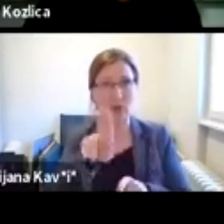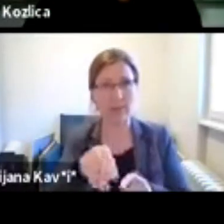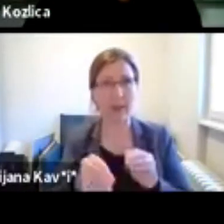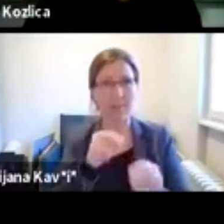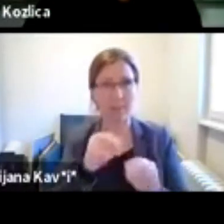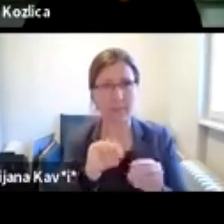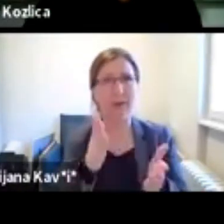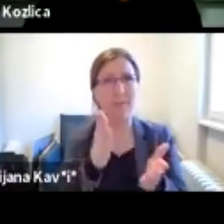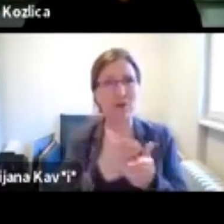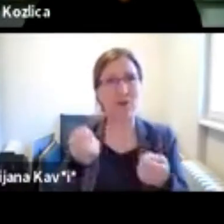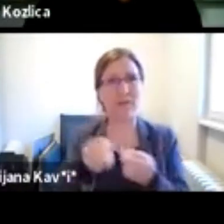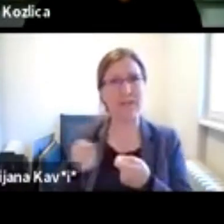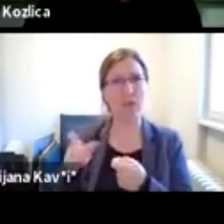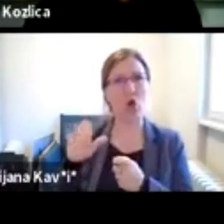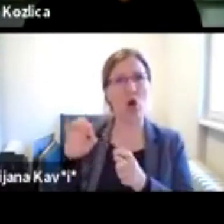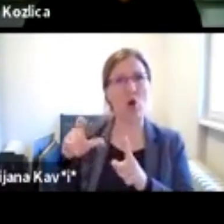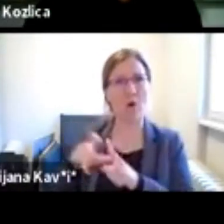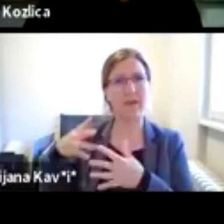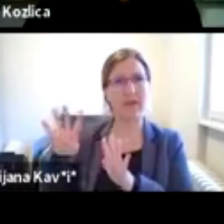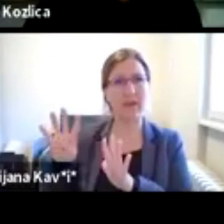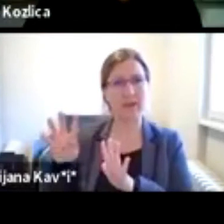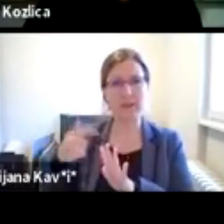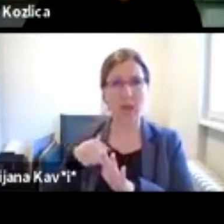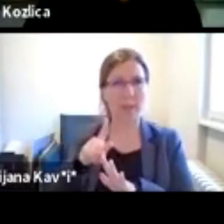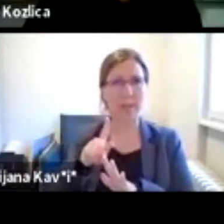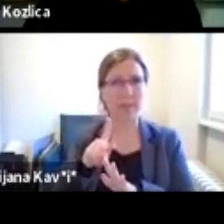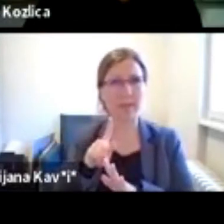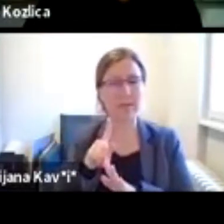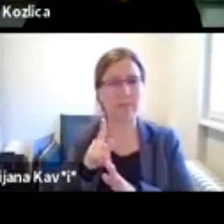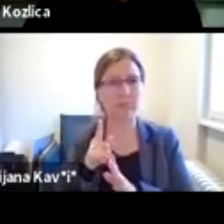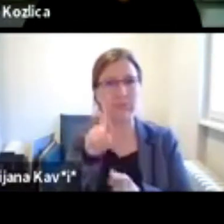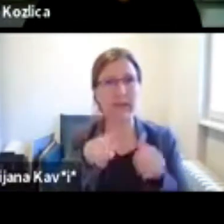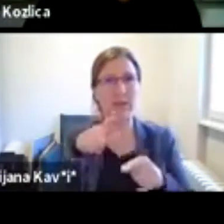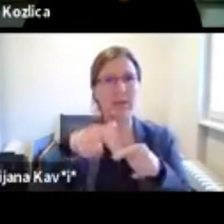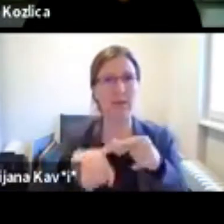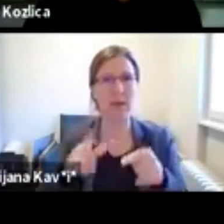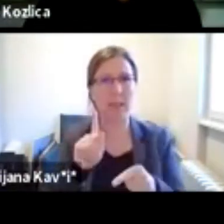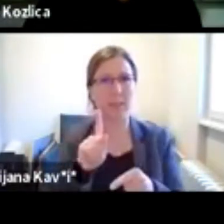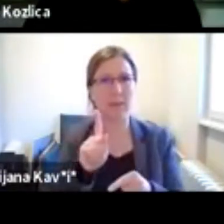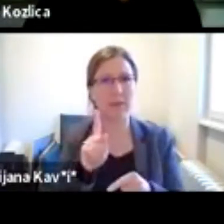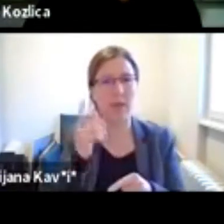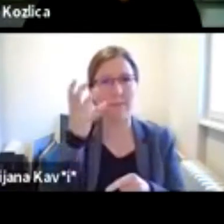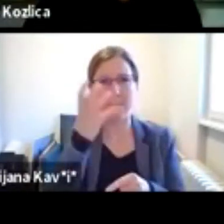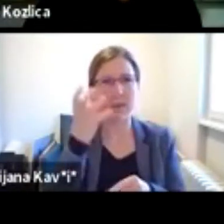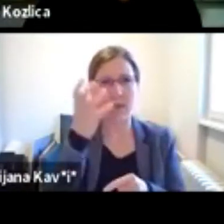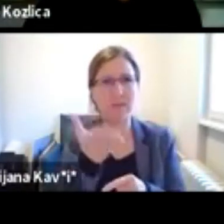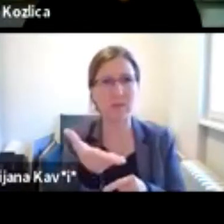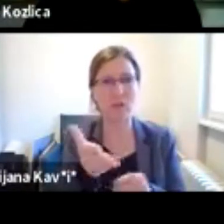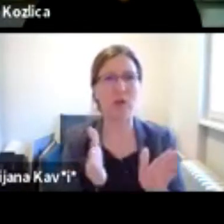i COVID-19. Dakle, mislim tu na sve ono što je ovdje rečeno, kako